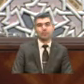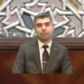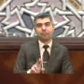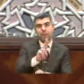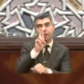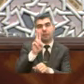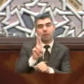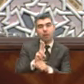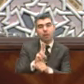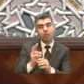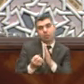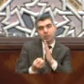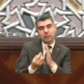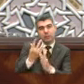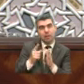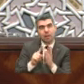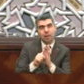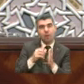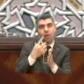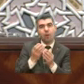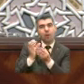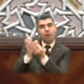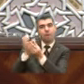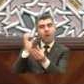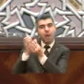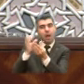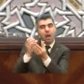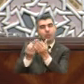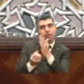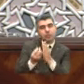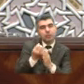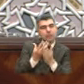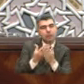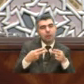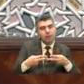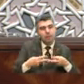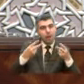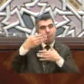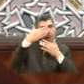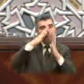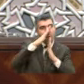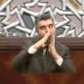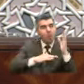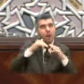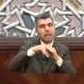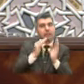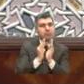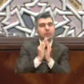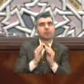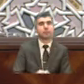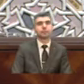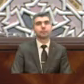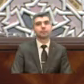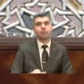عن تحديث وتطوير قطاع النقل العمومي للمسافرين للسيدات والساده النواب المحترمين من فريق العداله والتنميه، تفضلي السيده النائبه المحترمه.